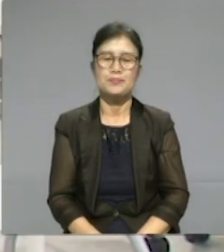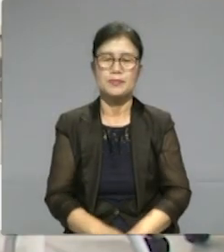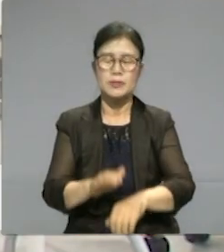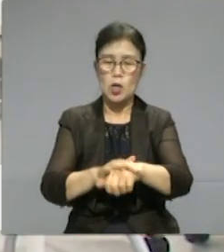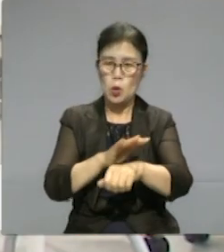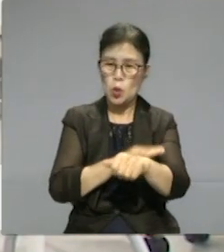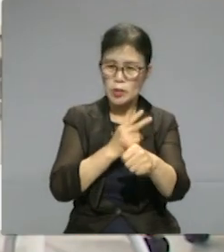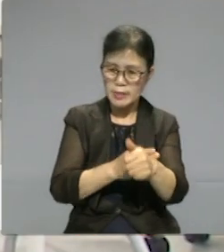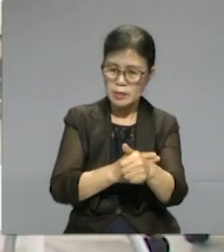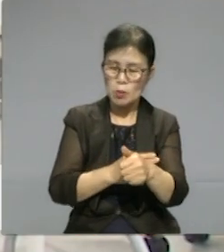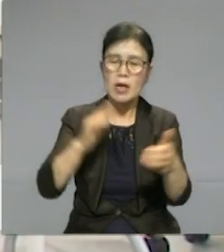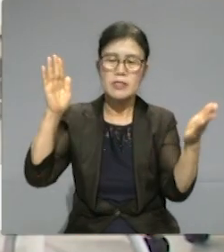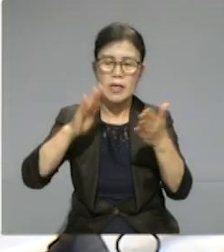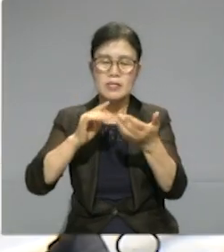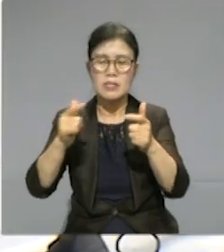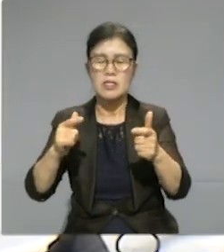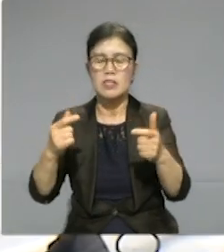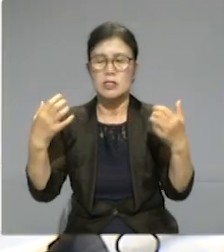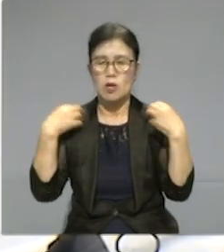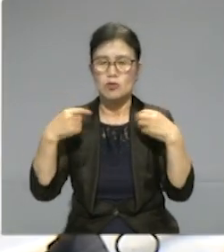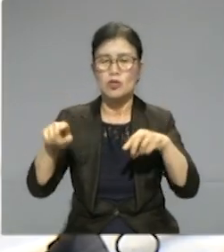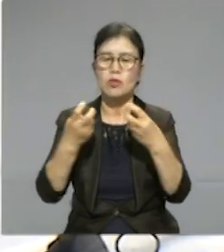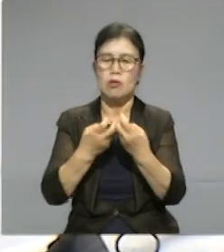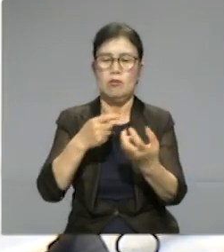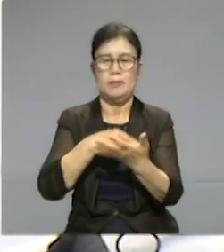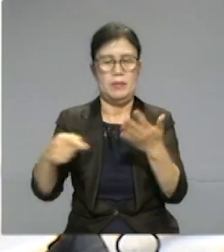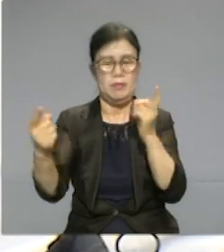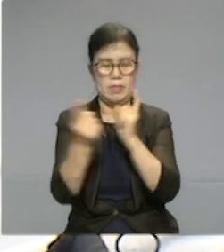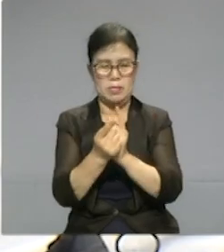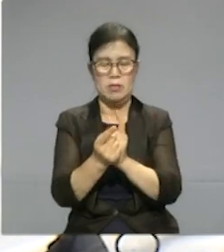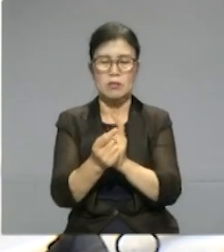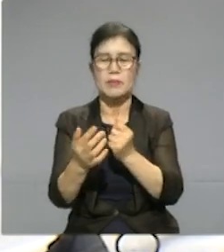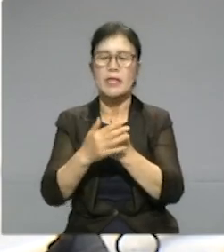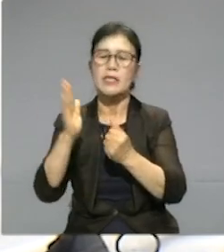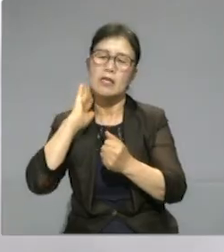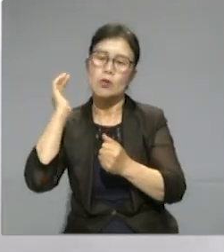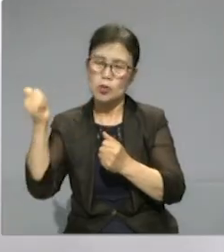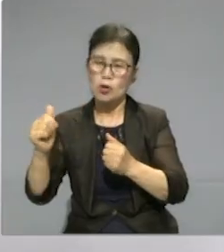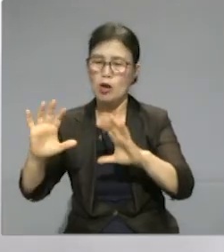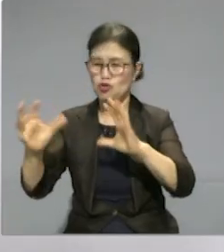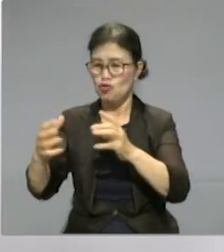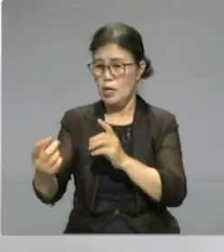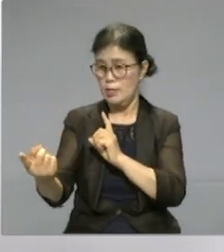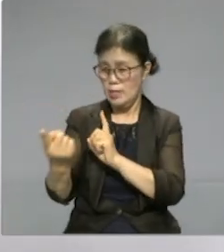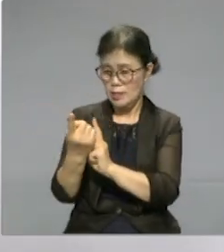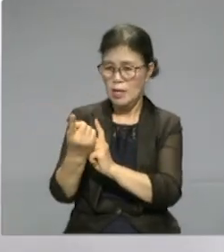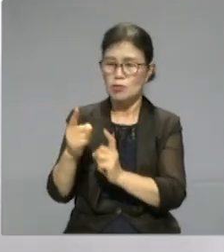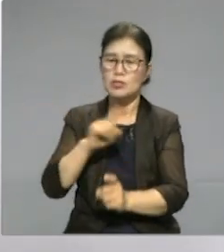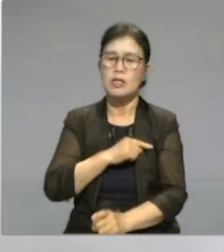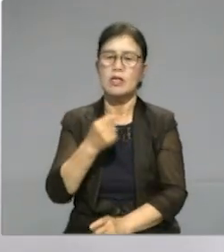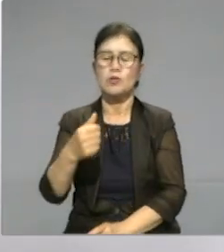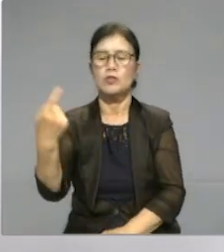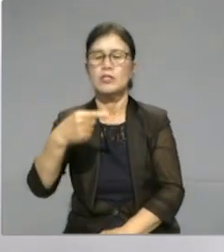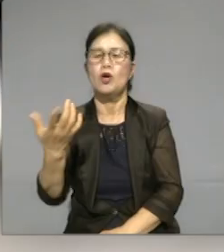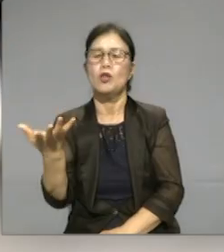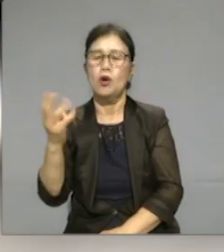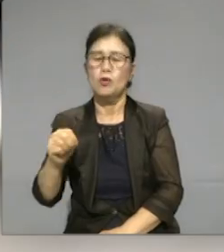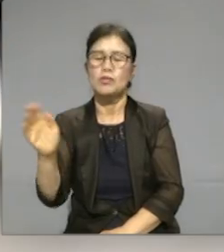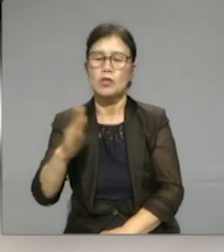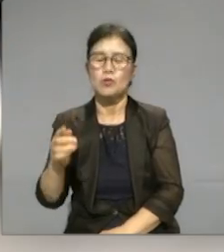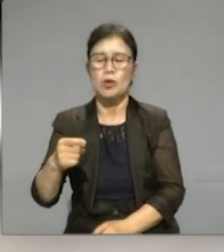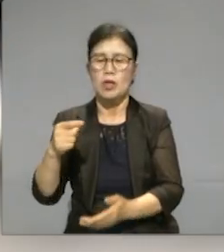전공의와 의대생 등은 정부 정책으로 피해를 봤다며 대통령과 국가 등을 상대로 최소 1천억 원대의